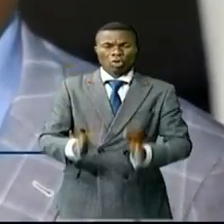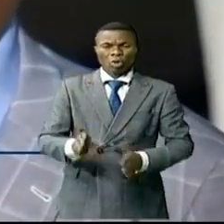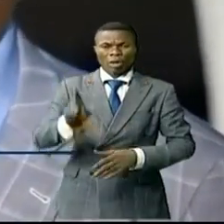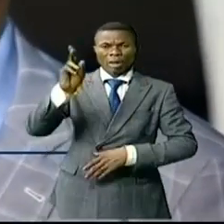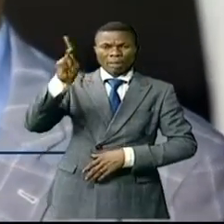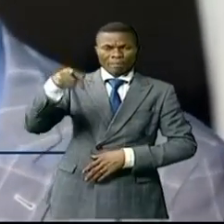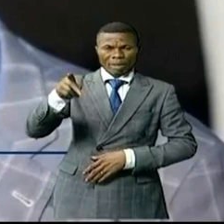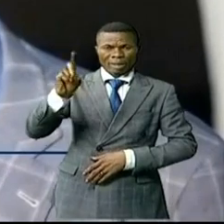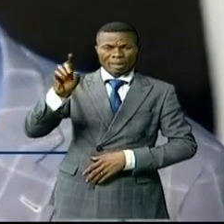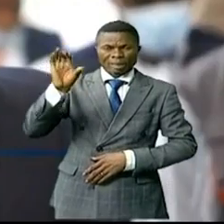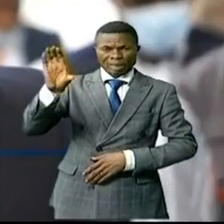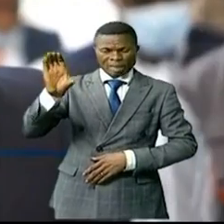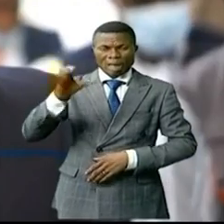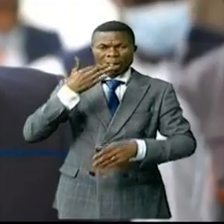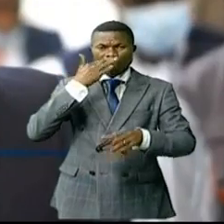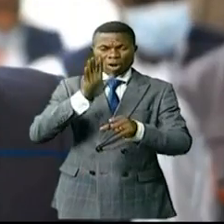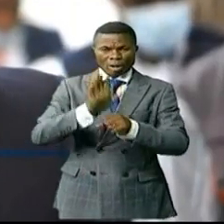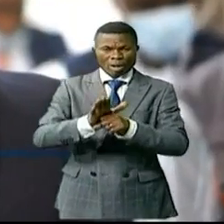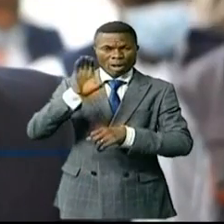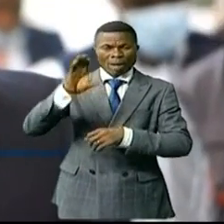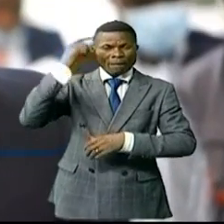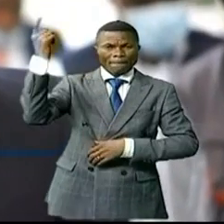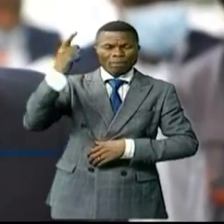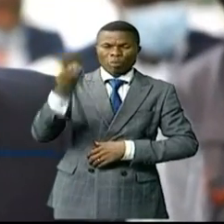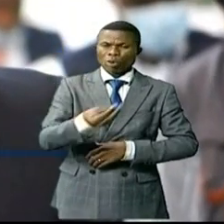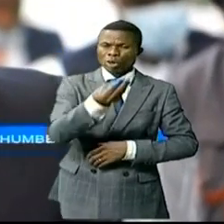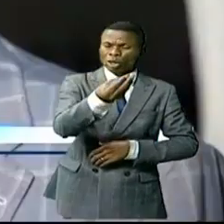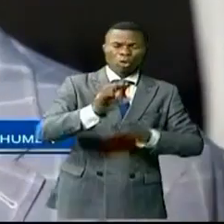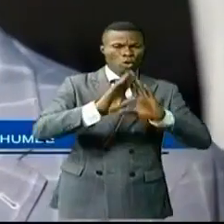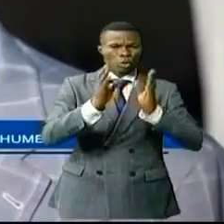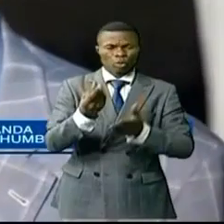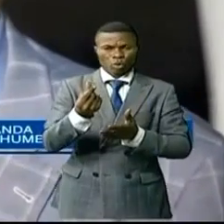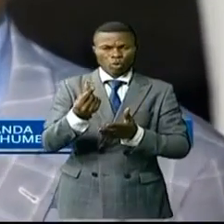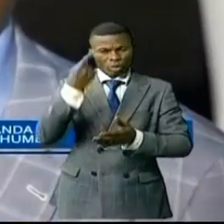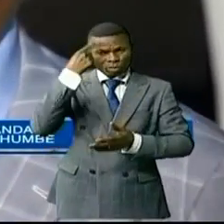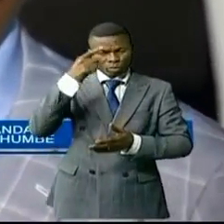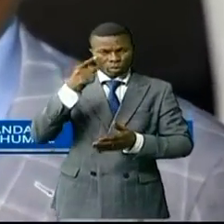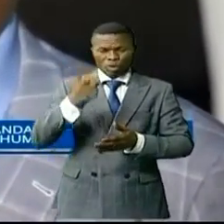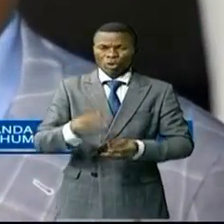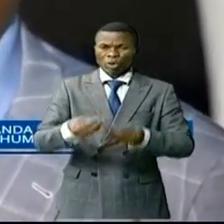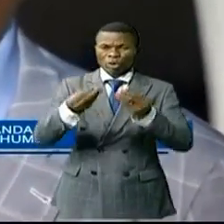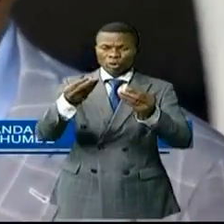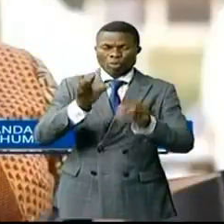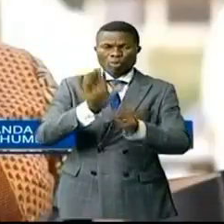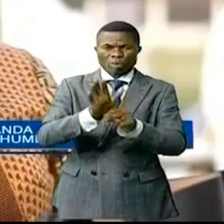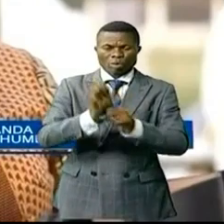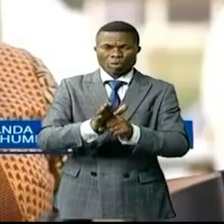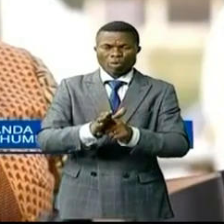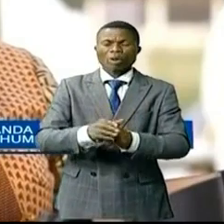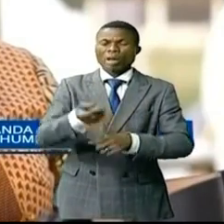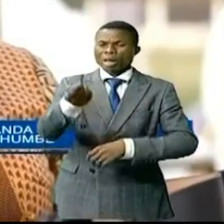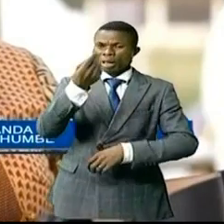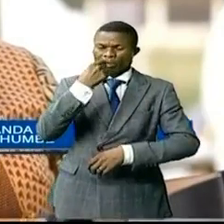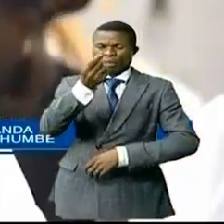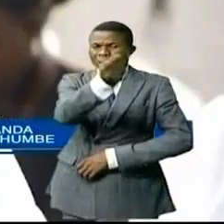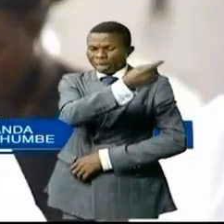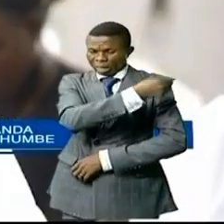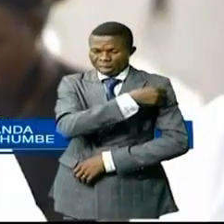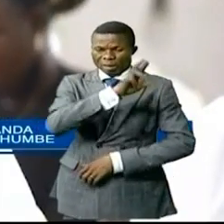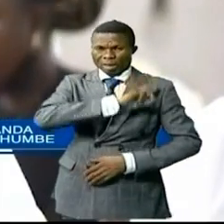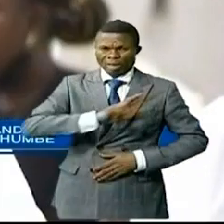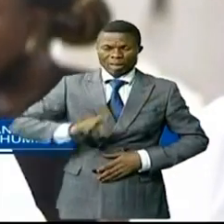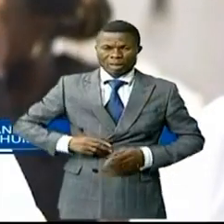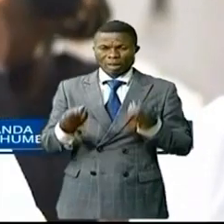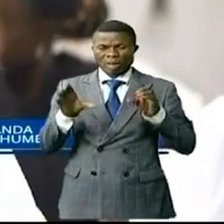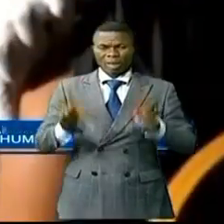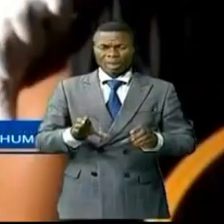Dominique Babo, a rassuré que la Banque mondiale a mis tout le moyen possible pour fournir suffisamment de doses de vaccins à la RDC et